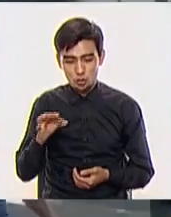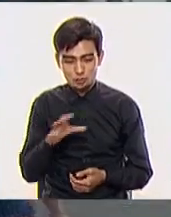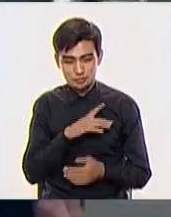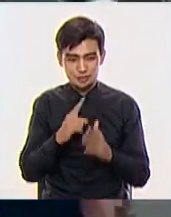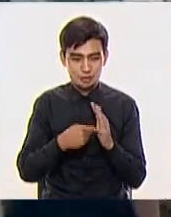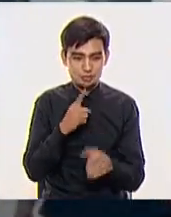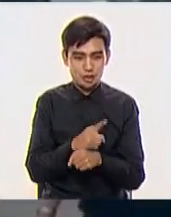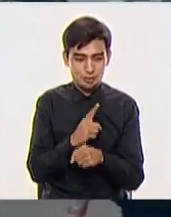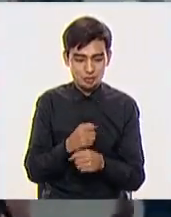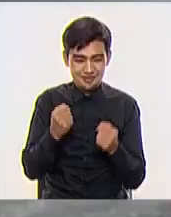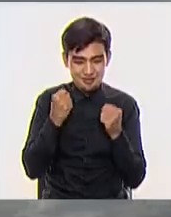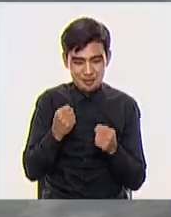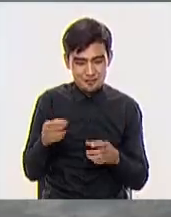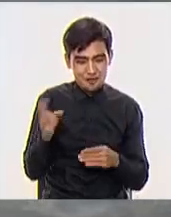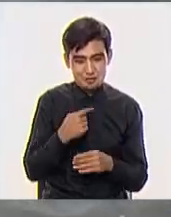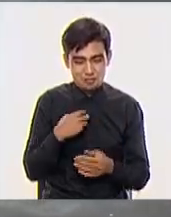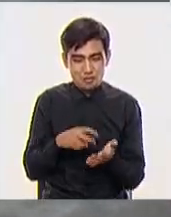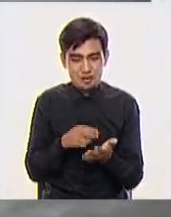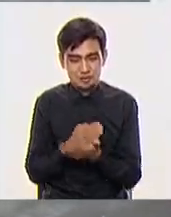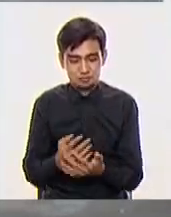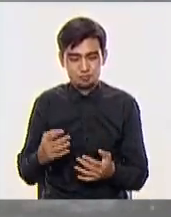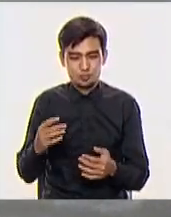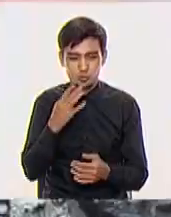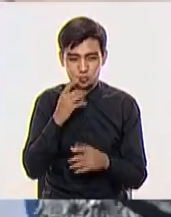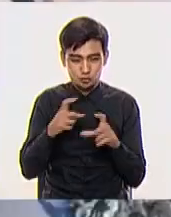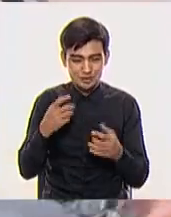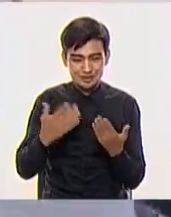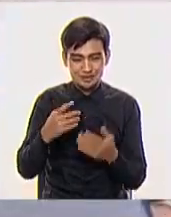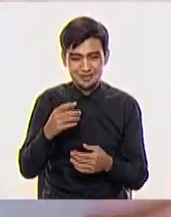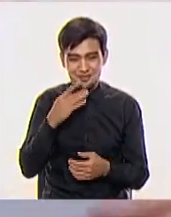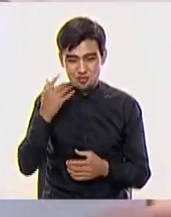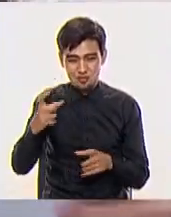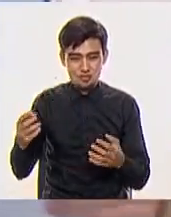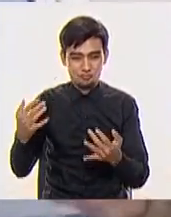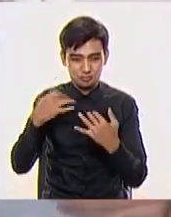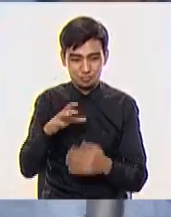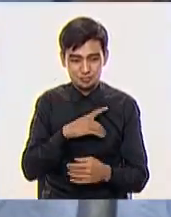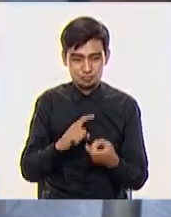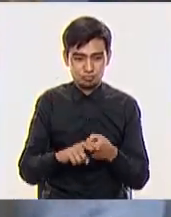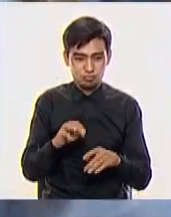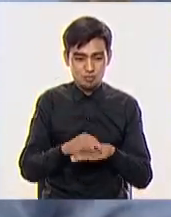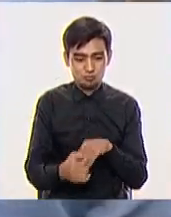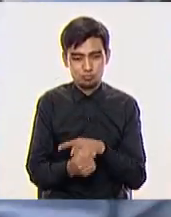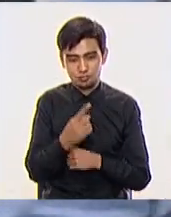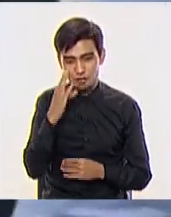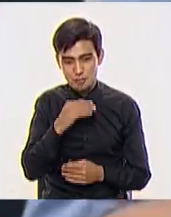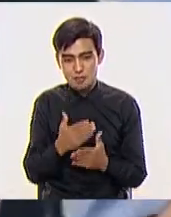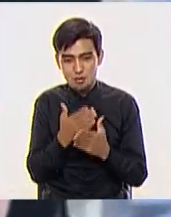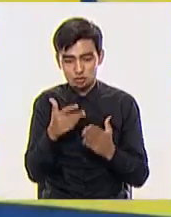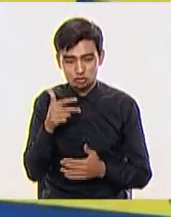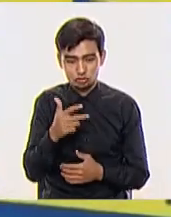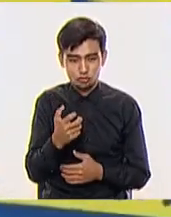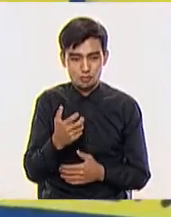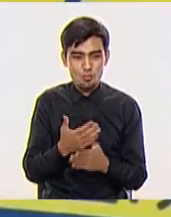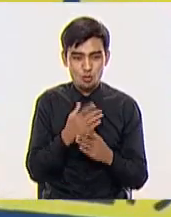требуя запрета Олимпиады. Они боятся, что наплыв туристов и иностранных делегаций вызовет всплеск заболевания. Более 300